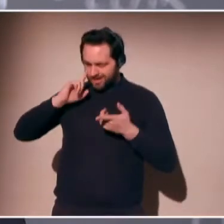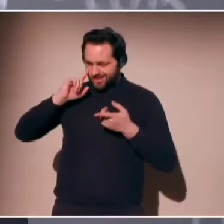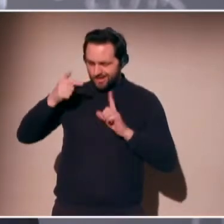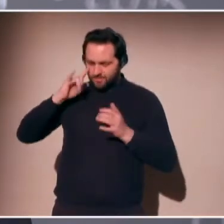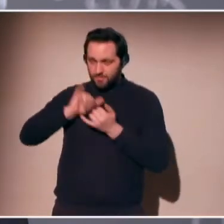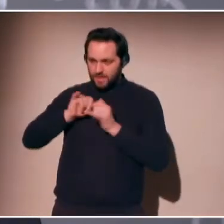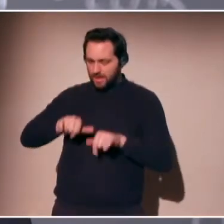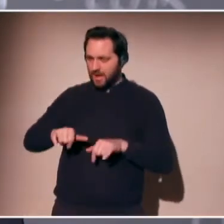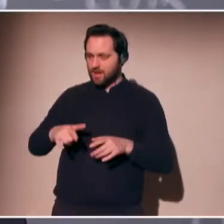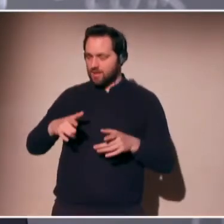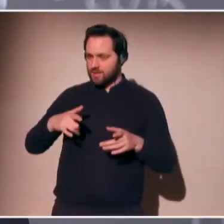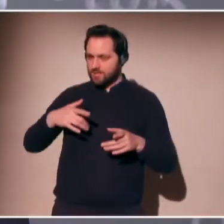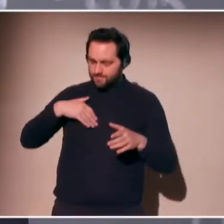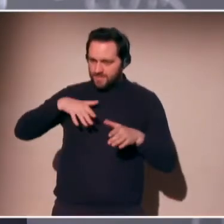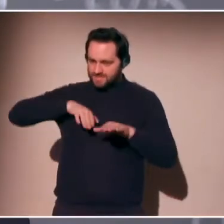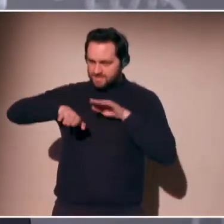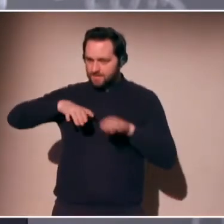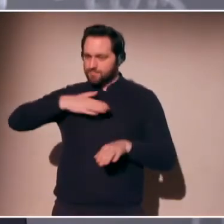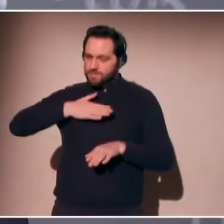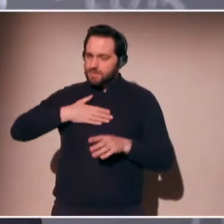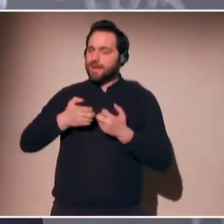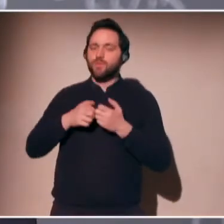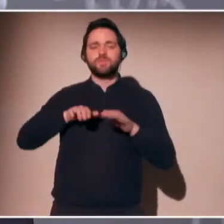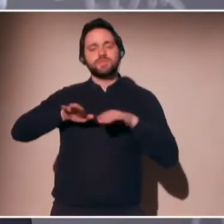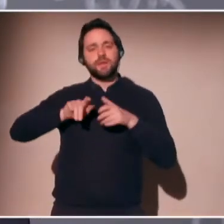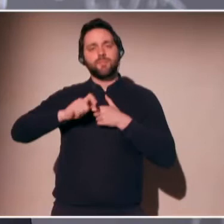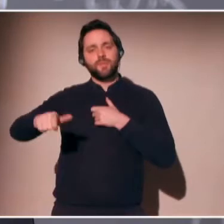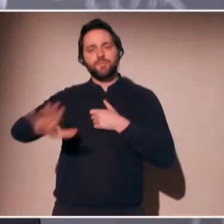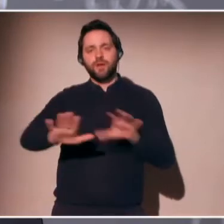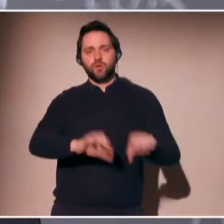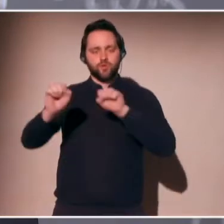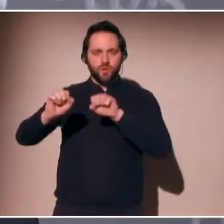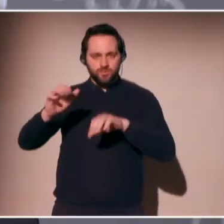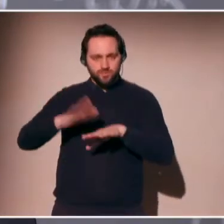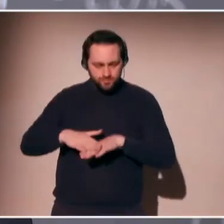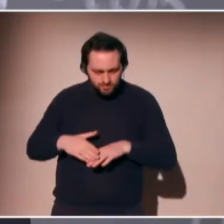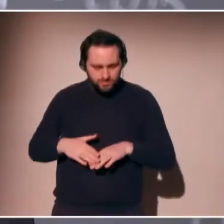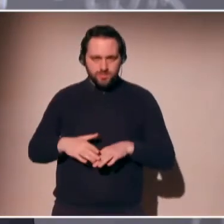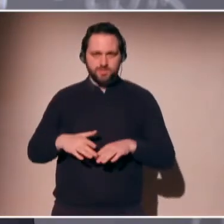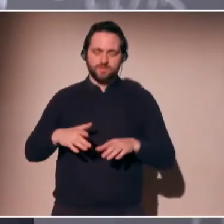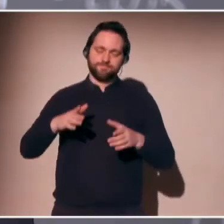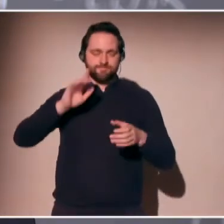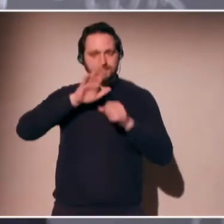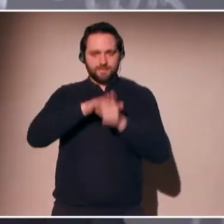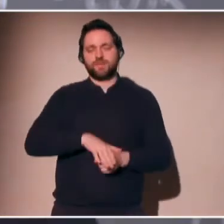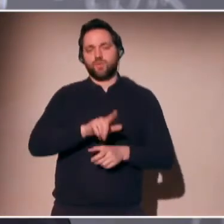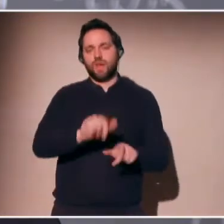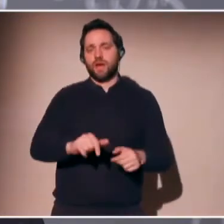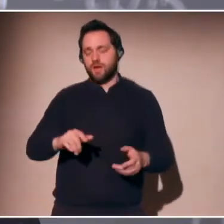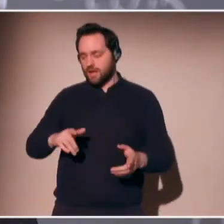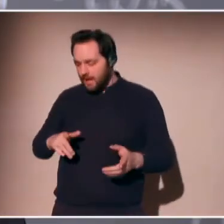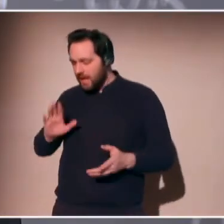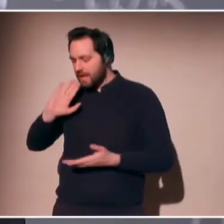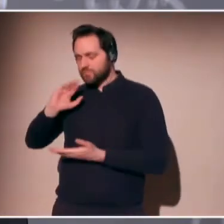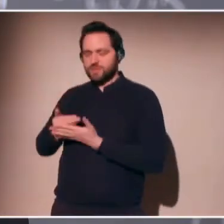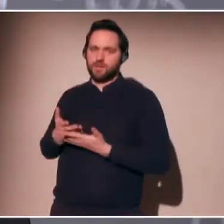à recruter de femmes, et puis que toutes les personnes se ressemblent et qu'il n'y a pas de diversité sociale et ethnique, eh ben, elle peut mettre en place des outils. Et ben, je crois que ces outils qu'on